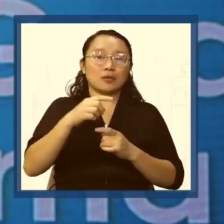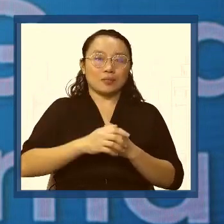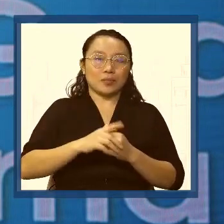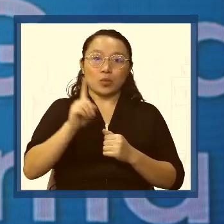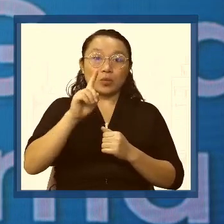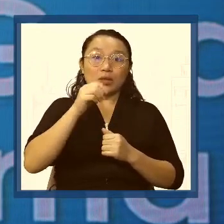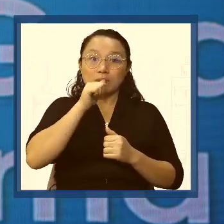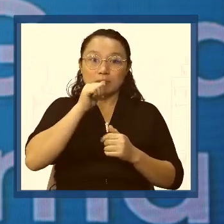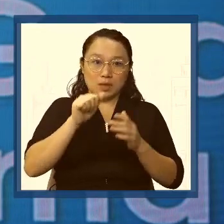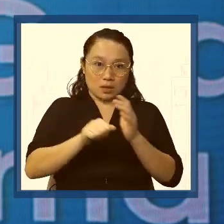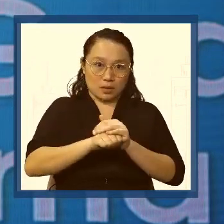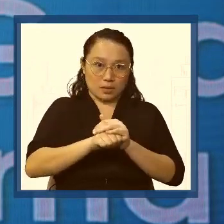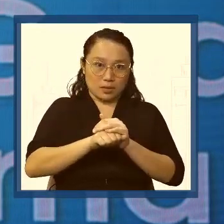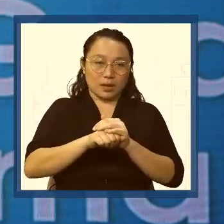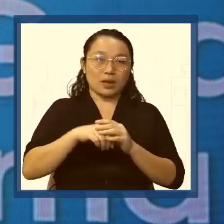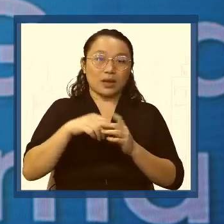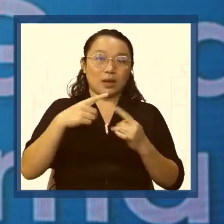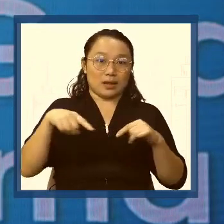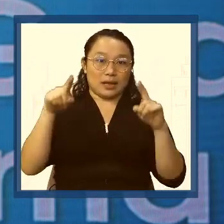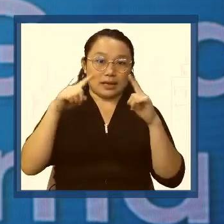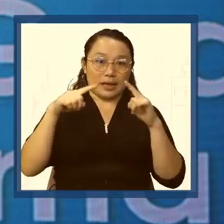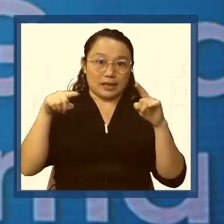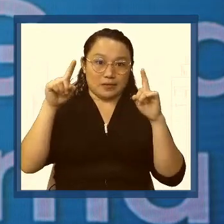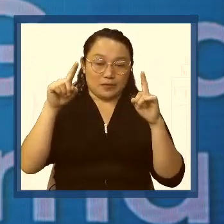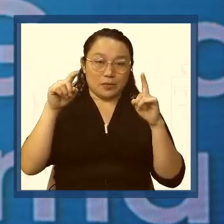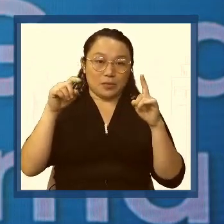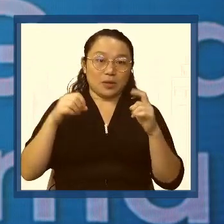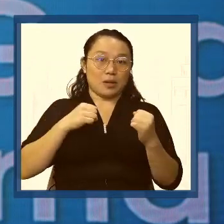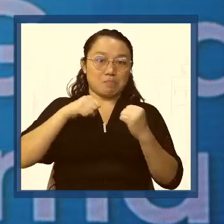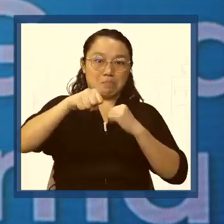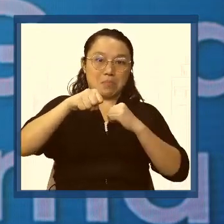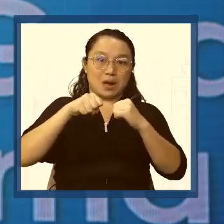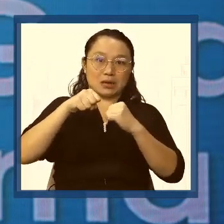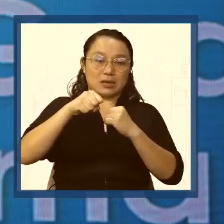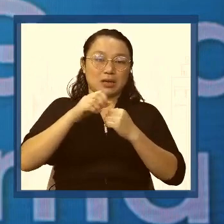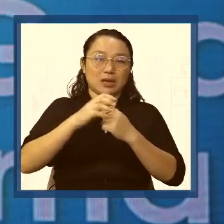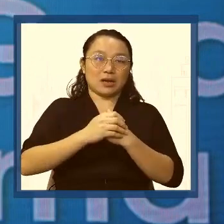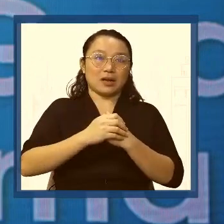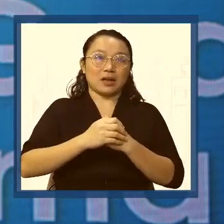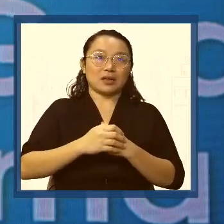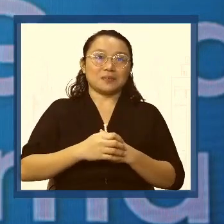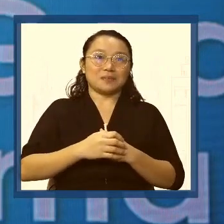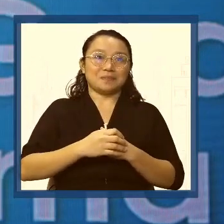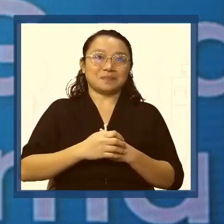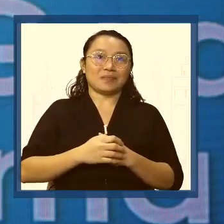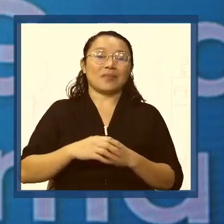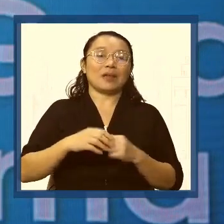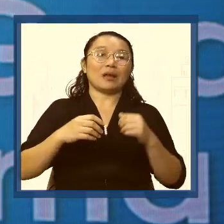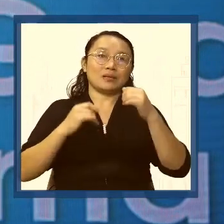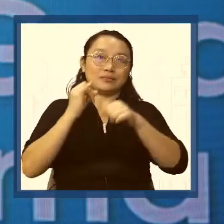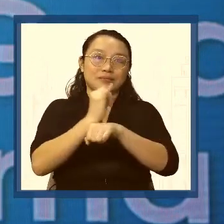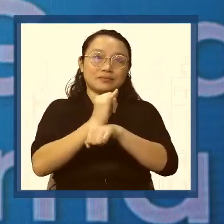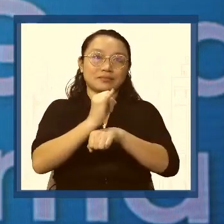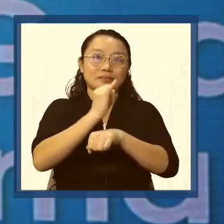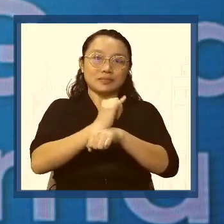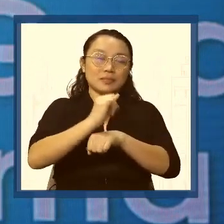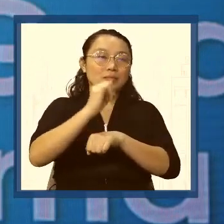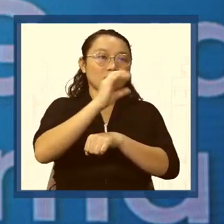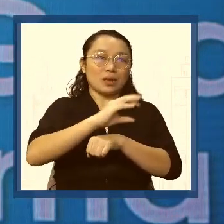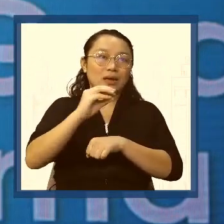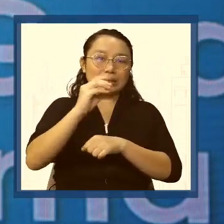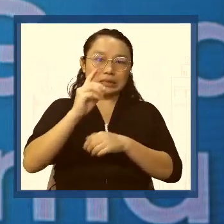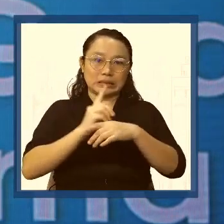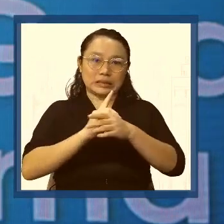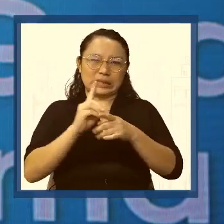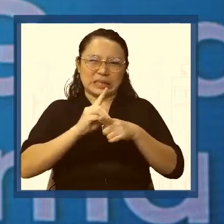sekreto nga nahimo siyang nagmalampuson siyang boxing career, sipag, tiyaga, at